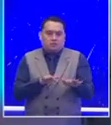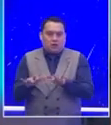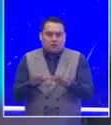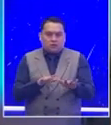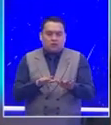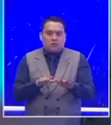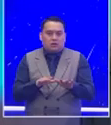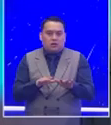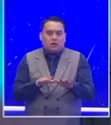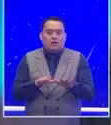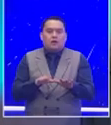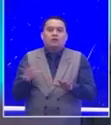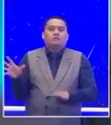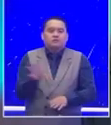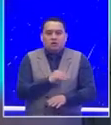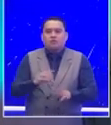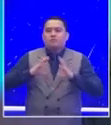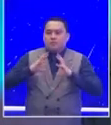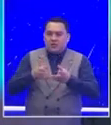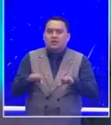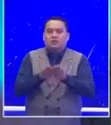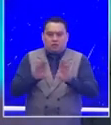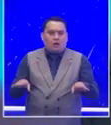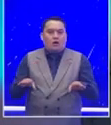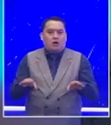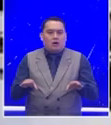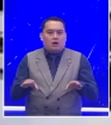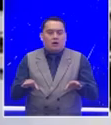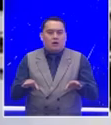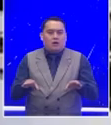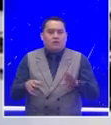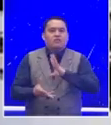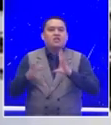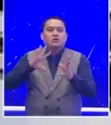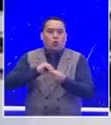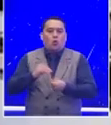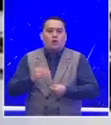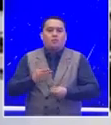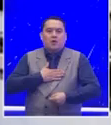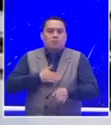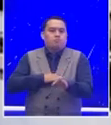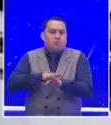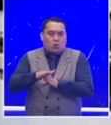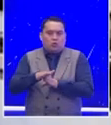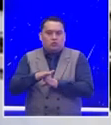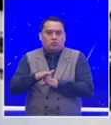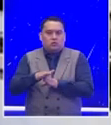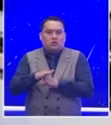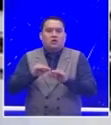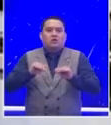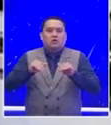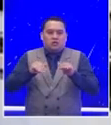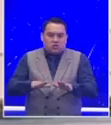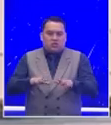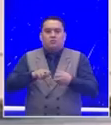Это происходит в целом во всем мире. Я думаю, что в итоге, когда мы полностью выйдем из этой